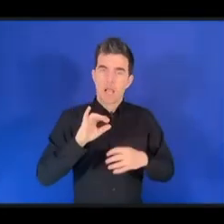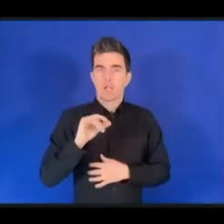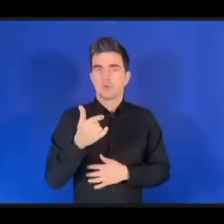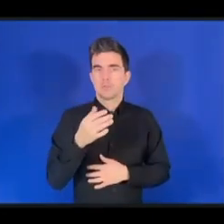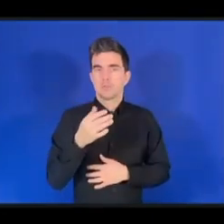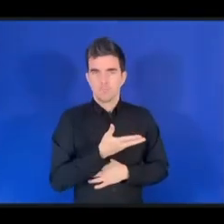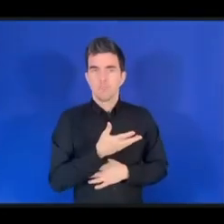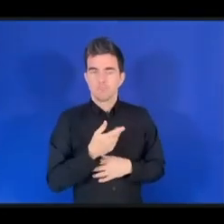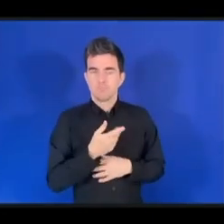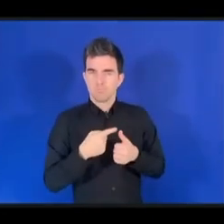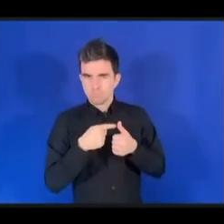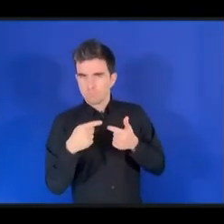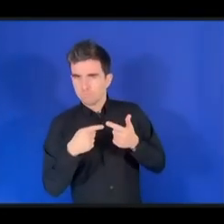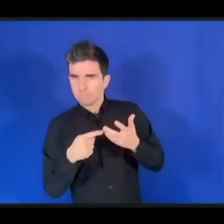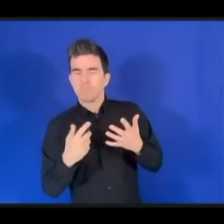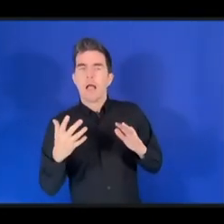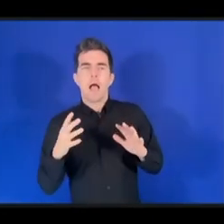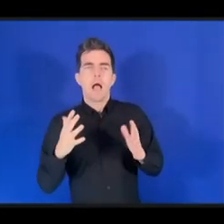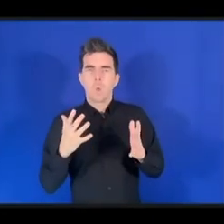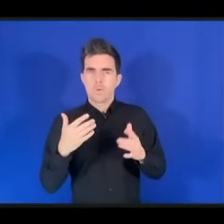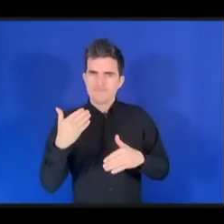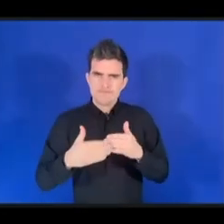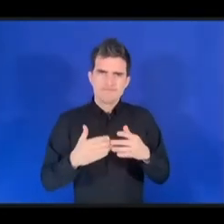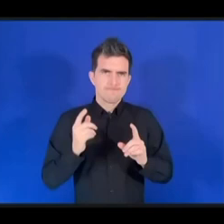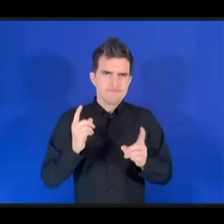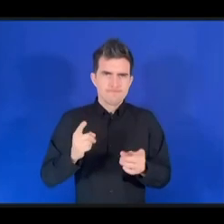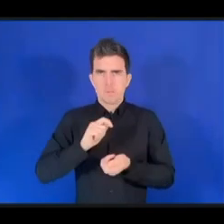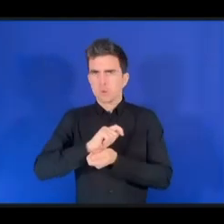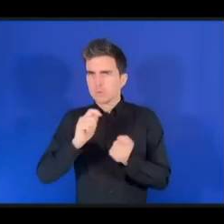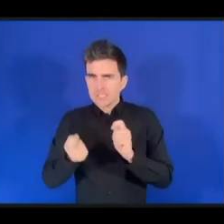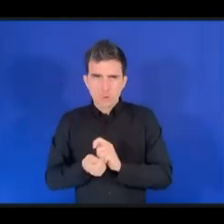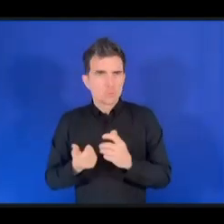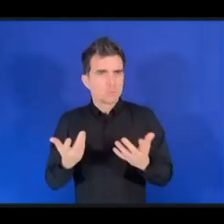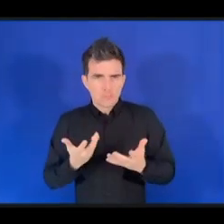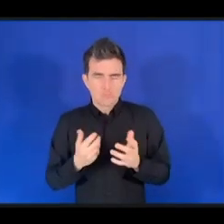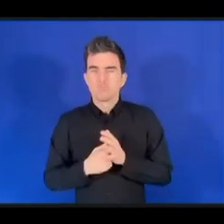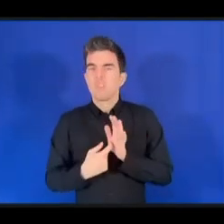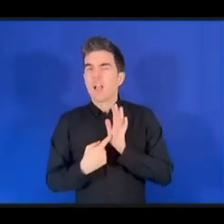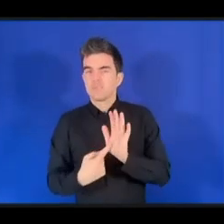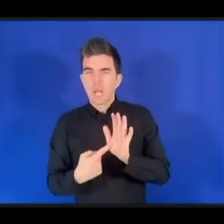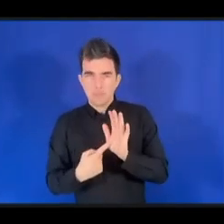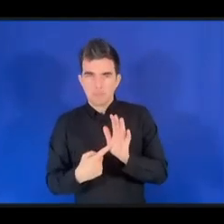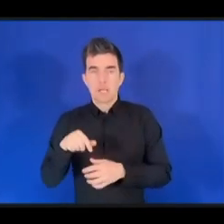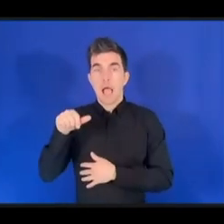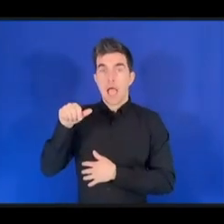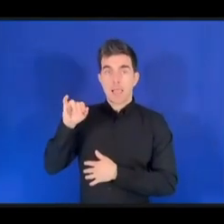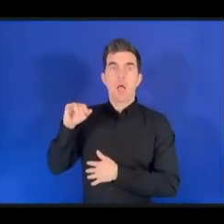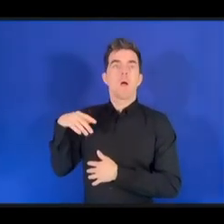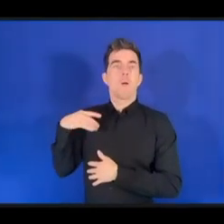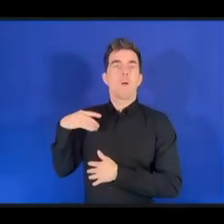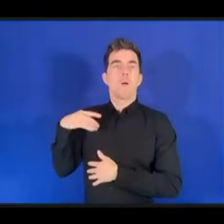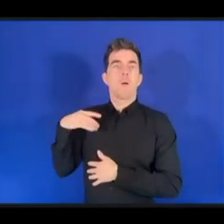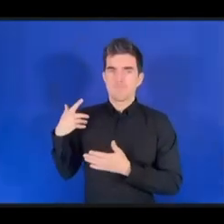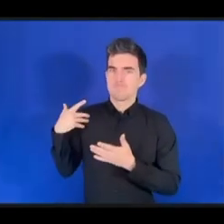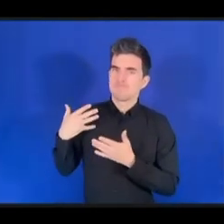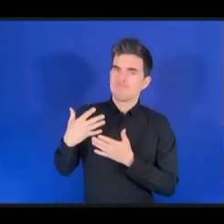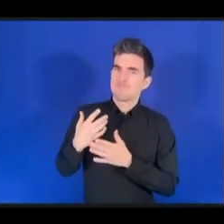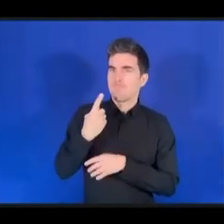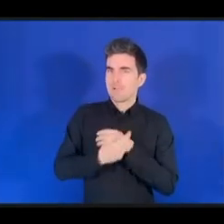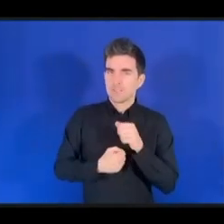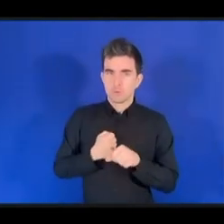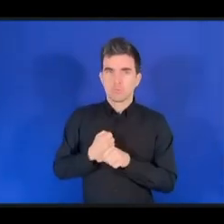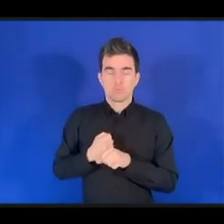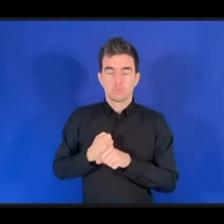中心的な話題の1つとなりましたigfをと通じた